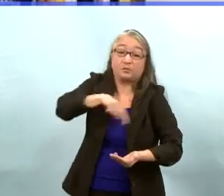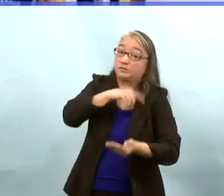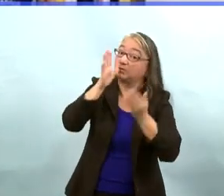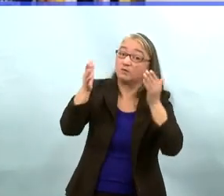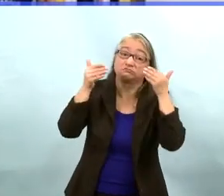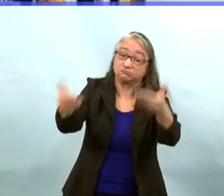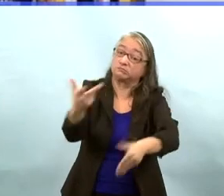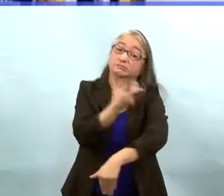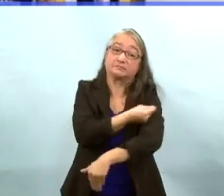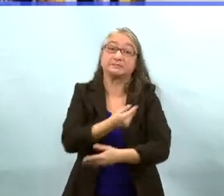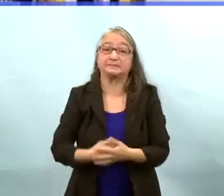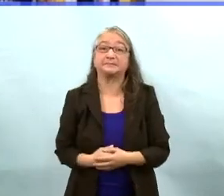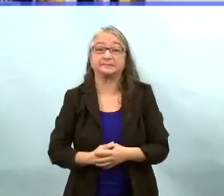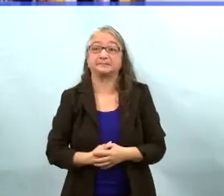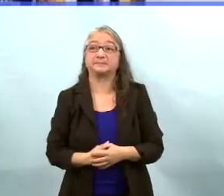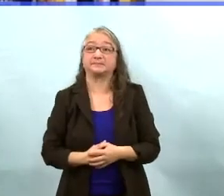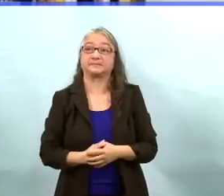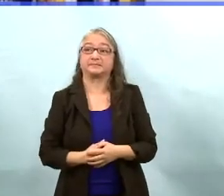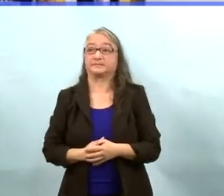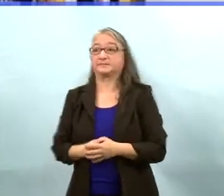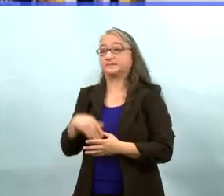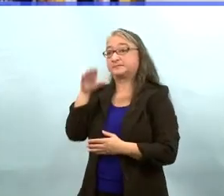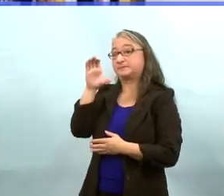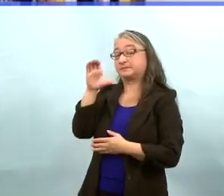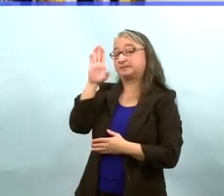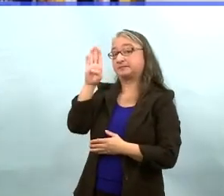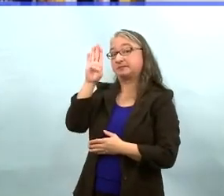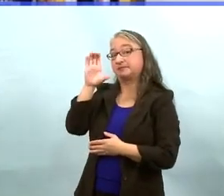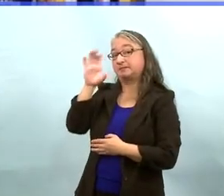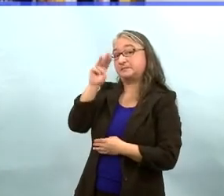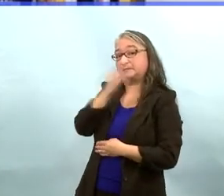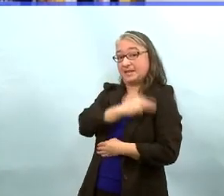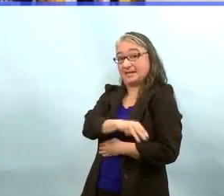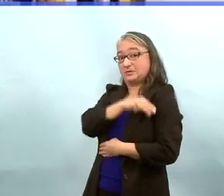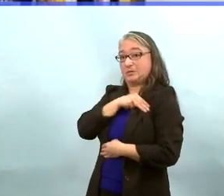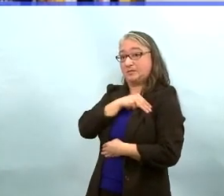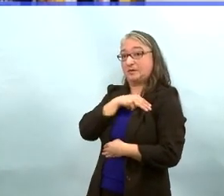Manitoba, Bart. Bonjour, Dr. Rummer.